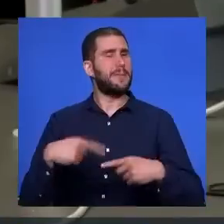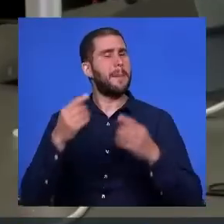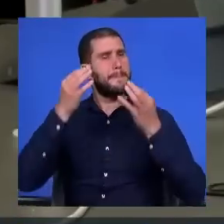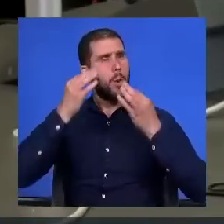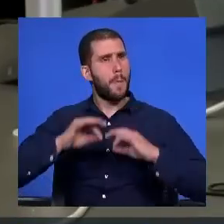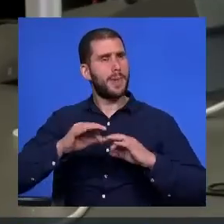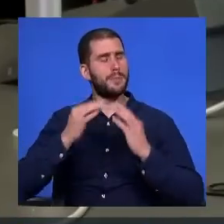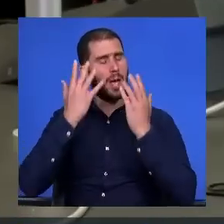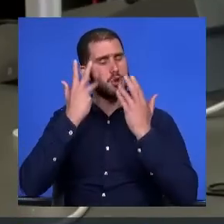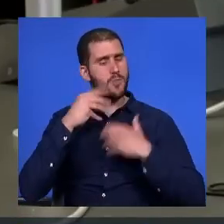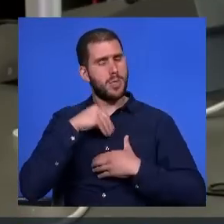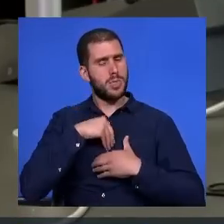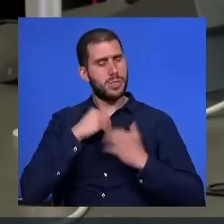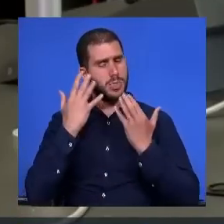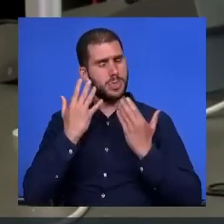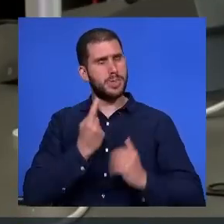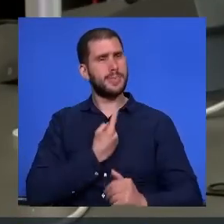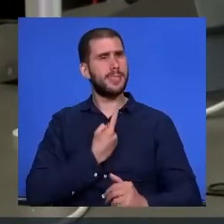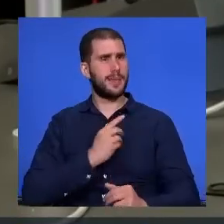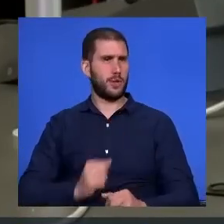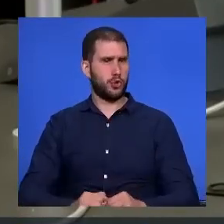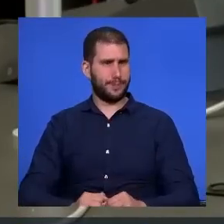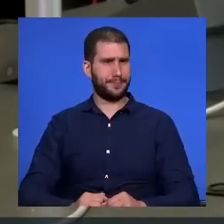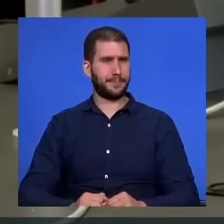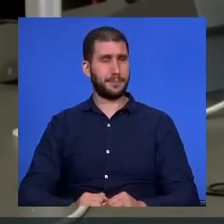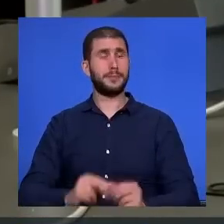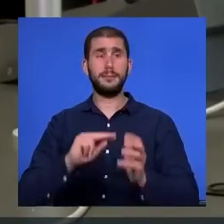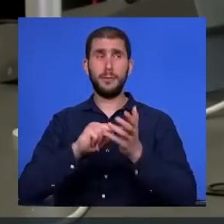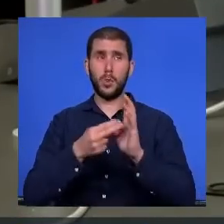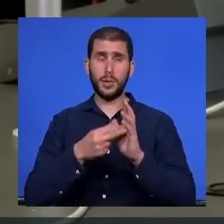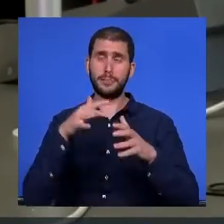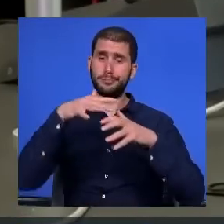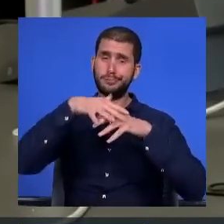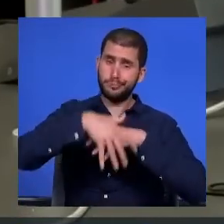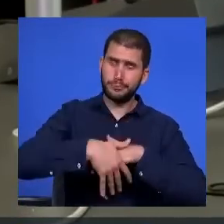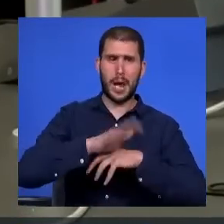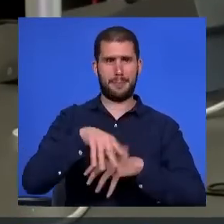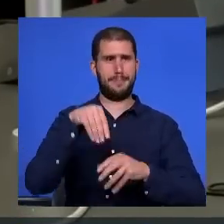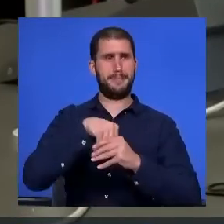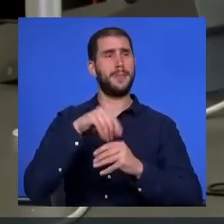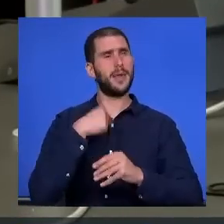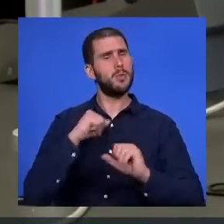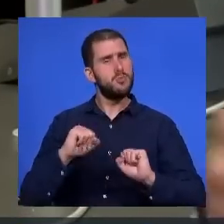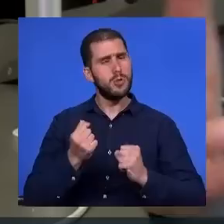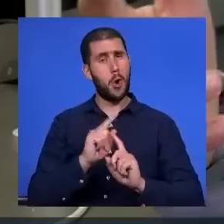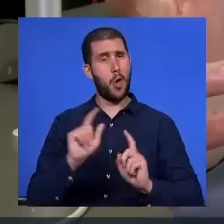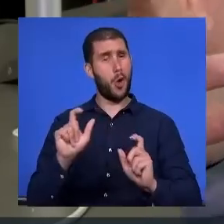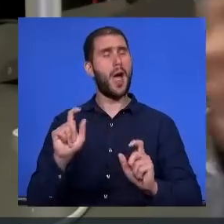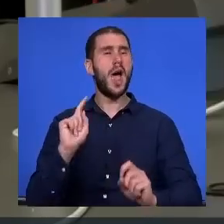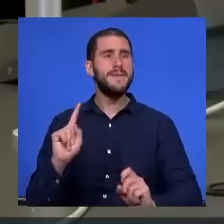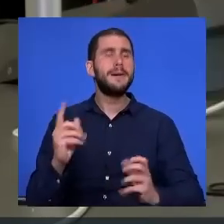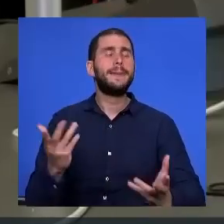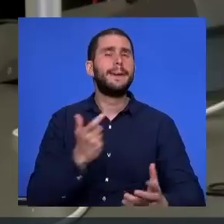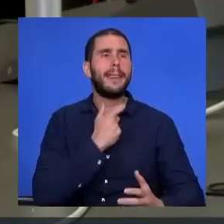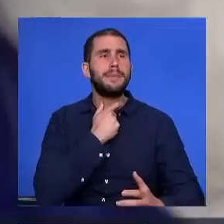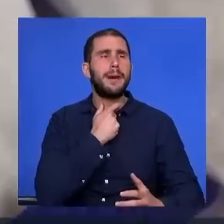מכובדים, ימים של חשבון נפש, והפוליטיקה זולגת גם פנימה, אנחנו משתדלים שלא, אבל אין